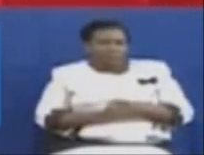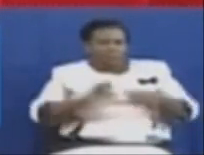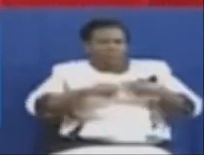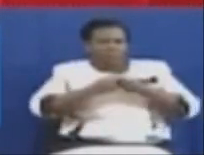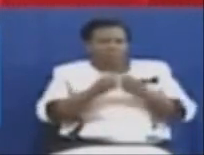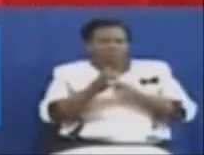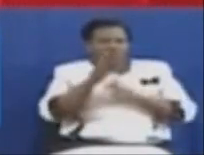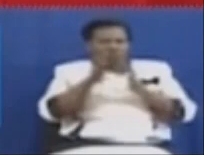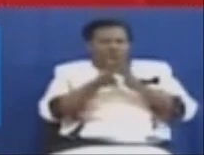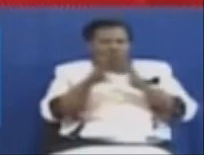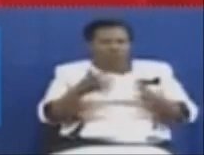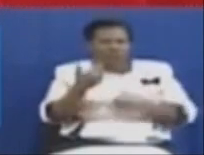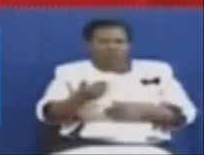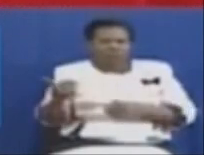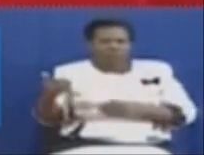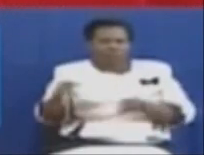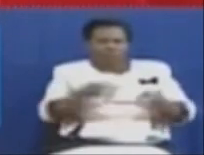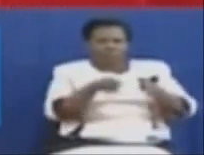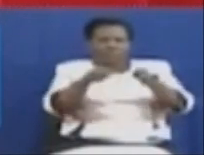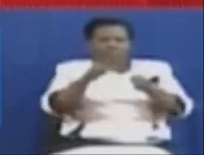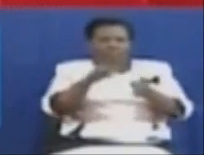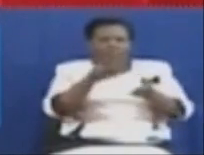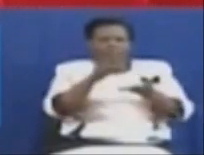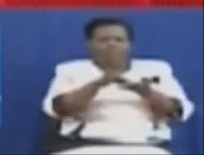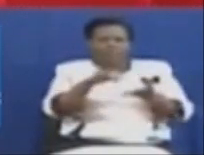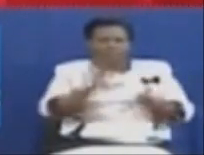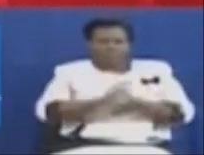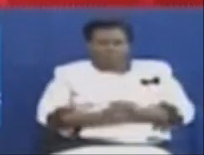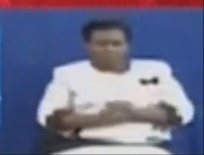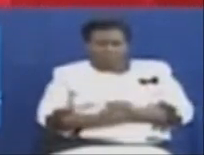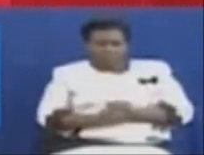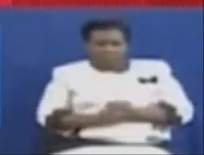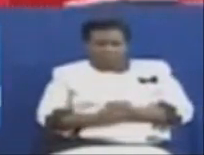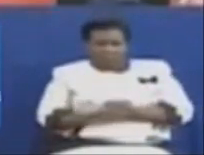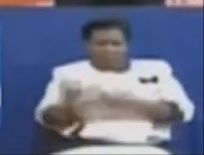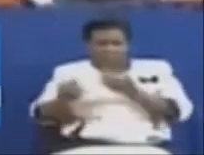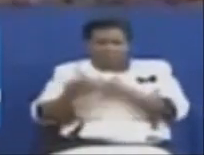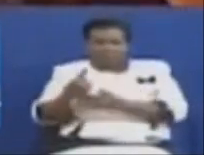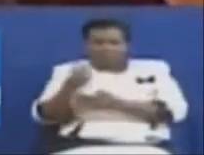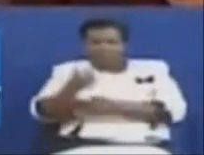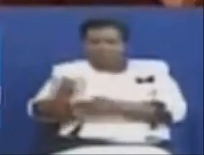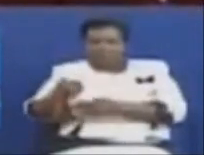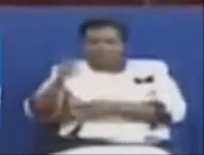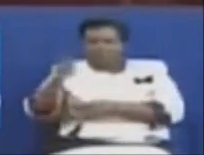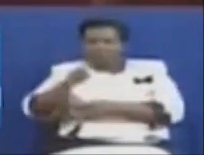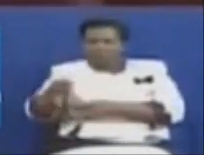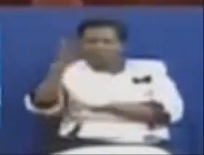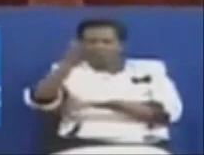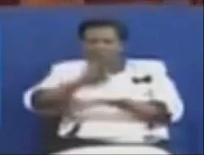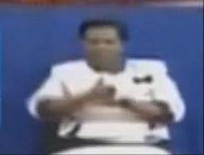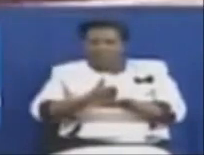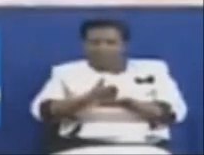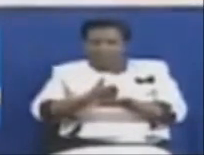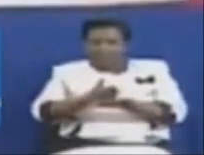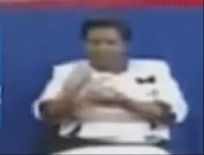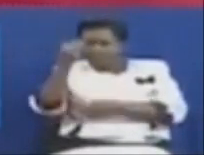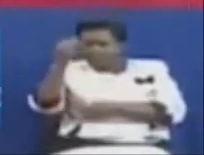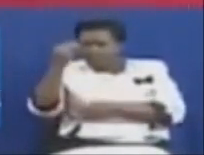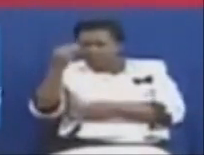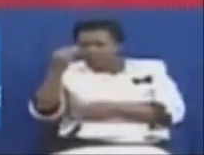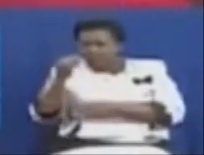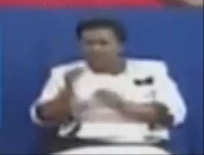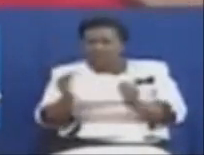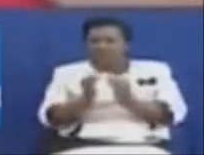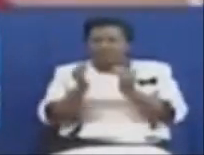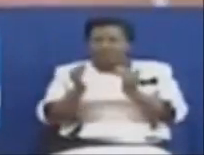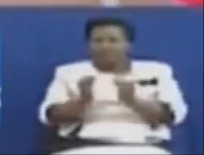hilo, kwa sababu kama wizara hatujengi majengo kwa ajili ya mabaraza ya ardhi na nyumba ya wilaya. Kwa hiyo kama wakiwa tayari, na